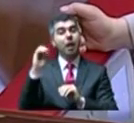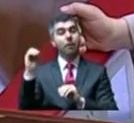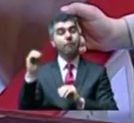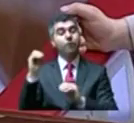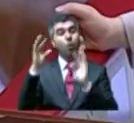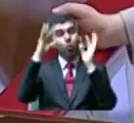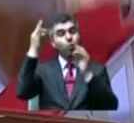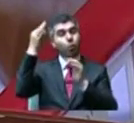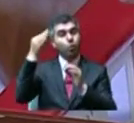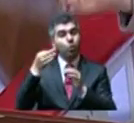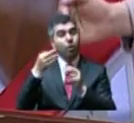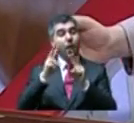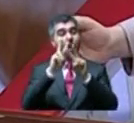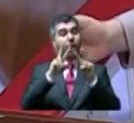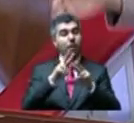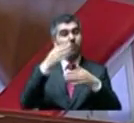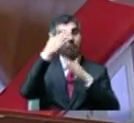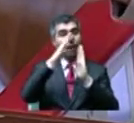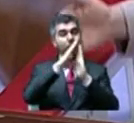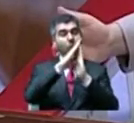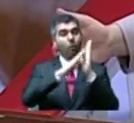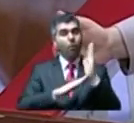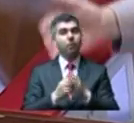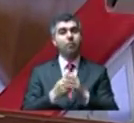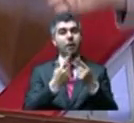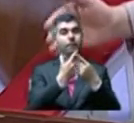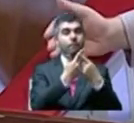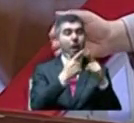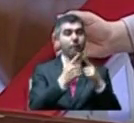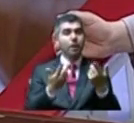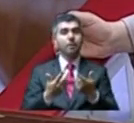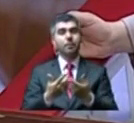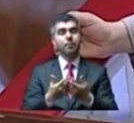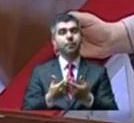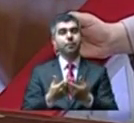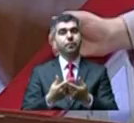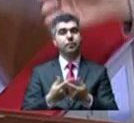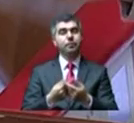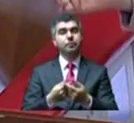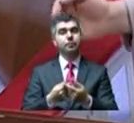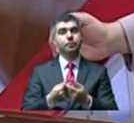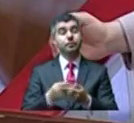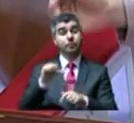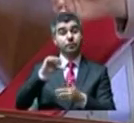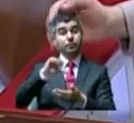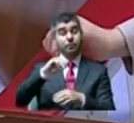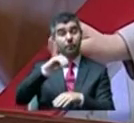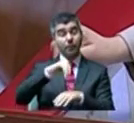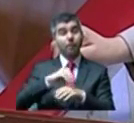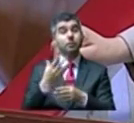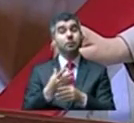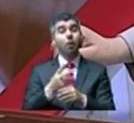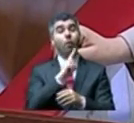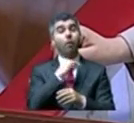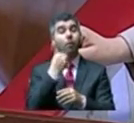احصاء على المستوى الوطني هناك كذلك احصاء في الحقول المعرفيه اللي فيها هذه المجالات الاشتغال. بالنسبه